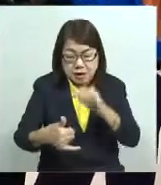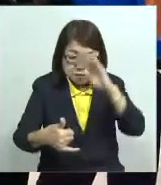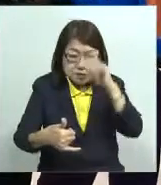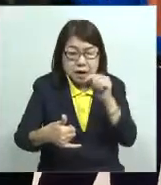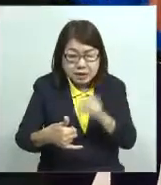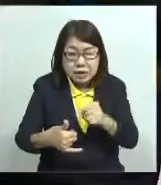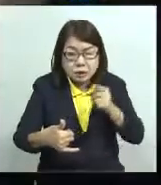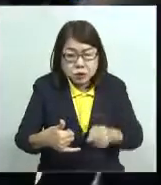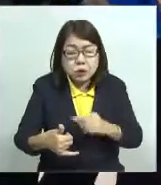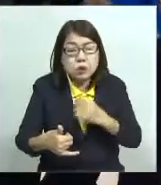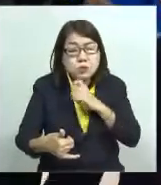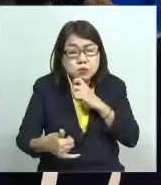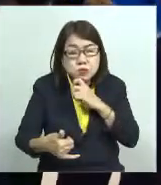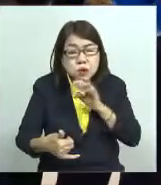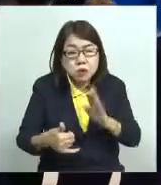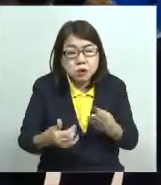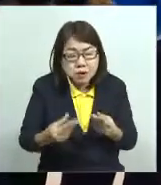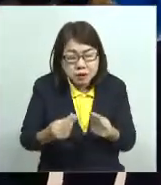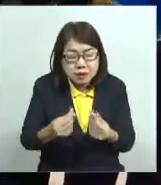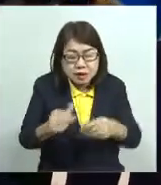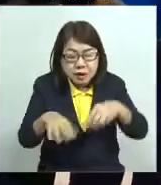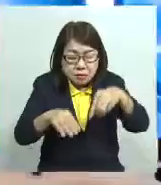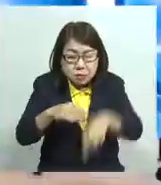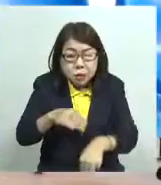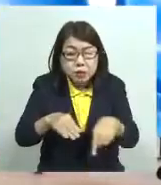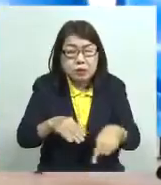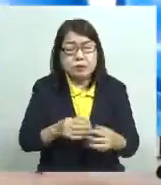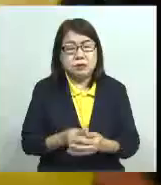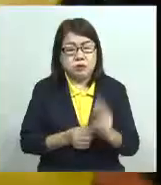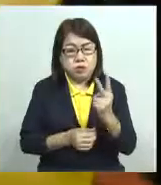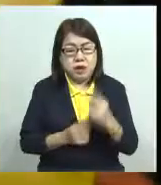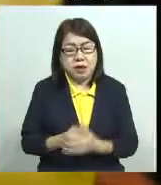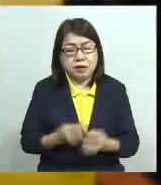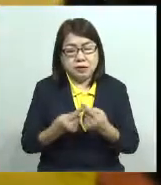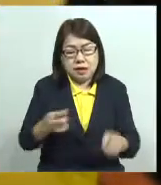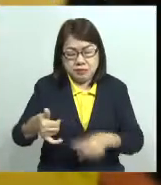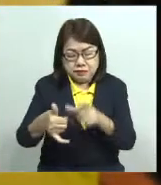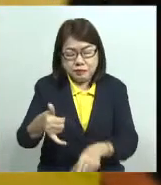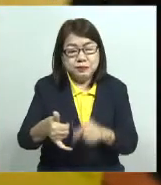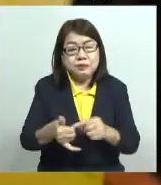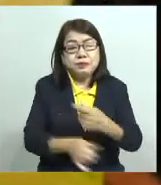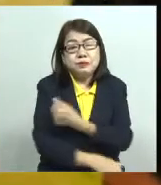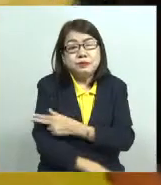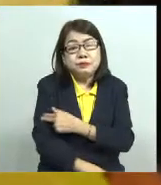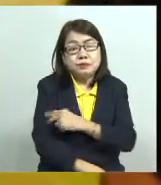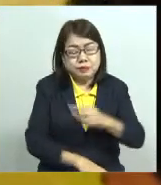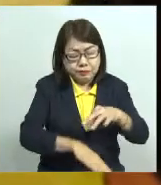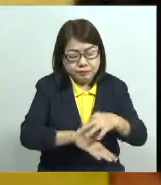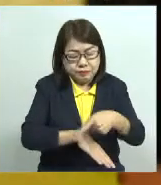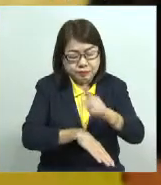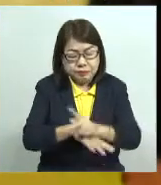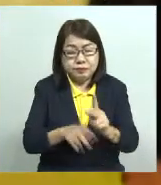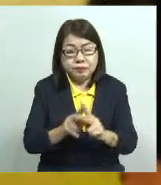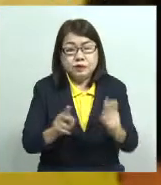และผู้ป่วยที่ใช้น้ำมันกัญชาสกัดจากใต้ดินโดยนายแพทย์โสพลเมฆทนนะครับประธานคณะกรรมการองค์การ